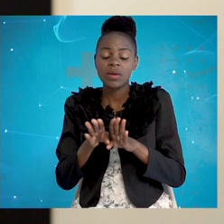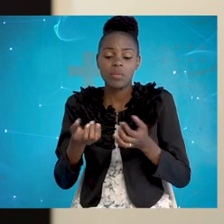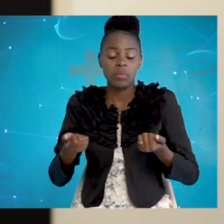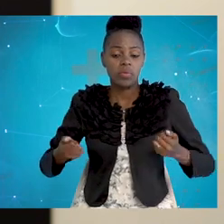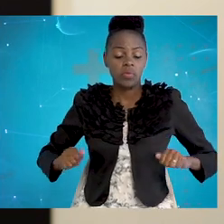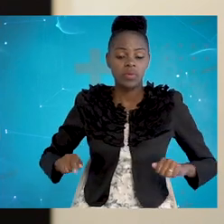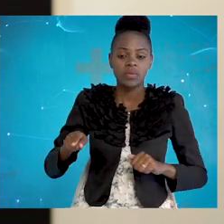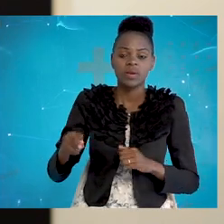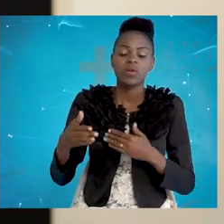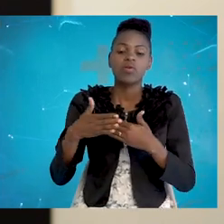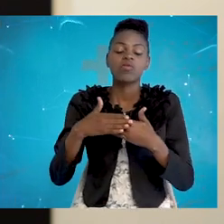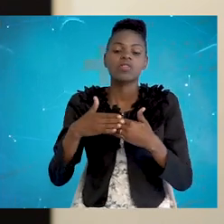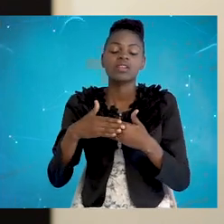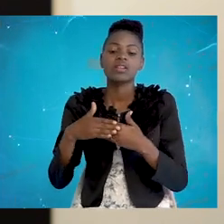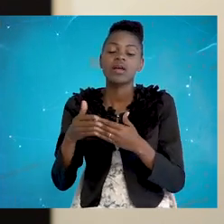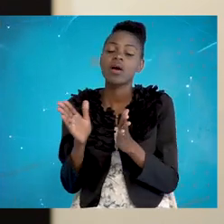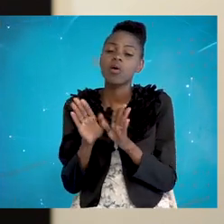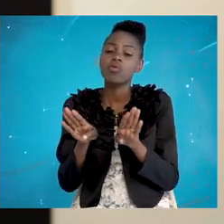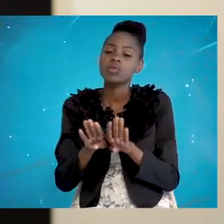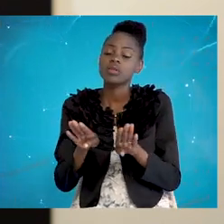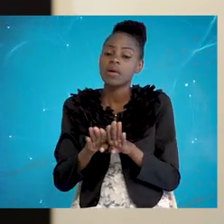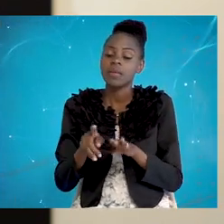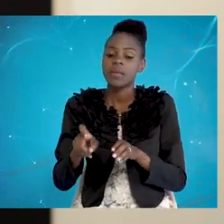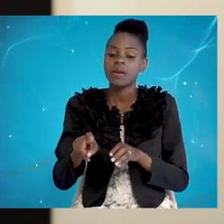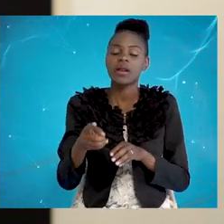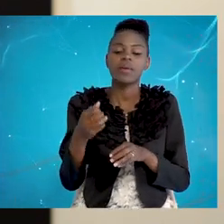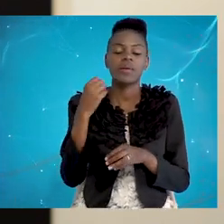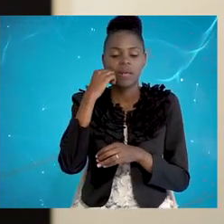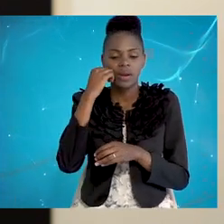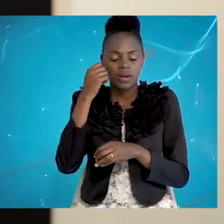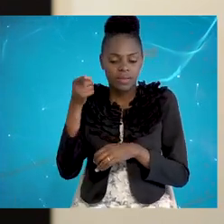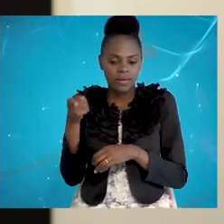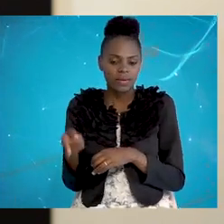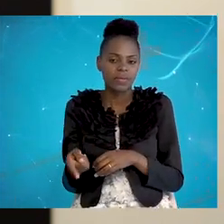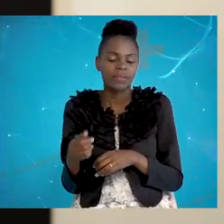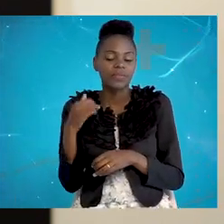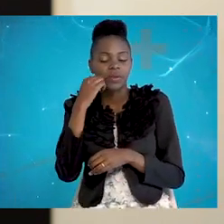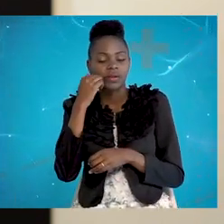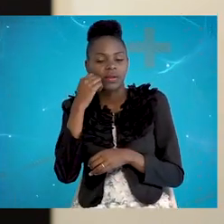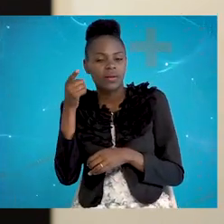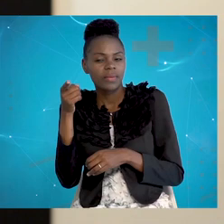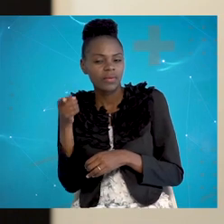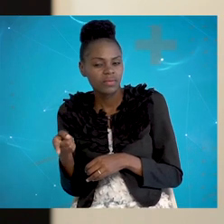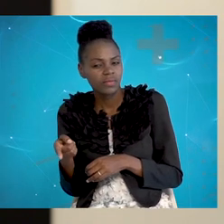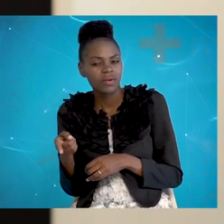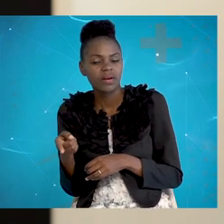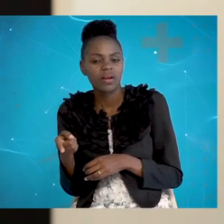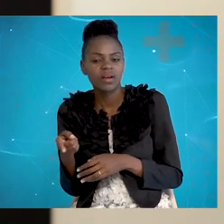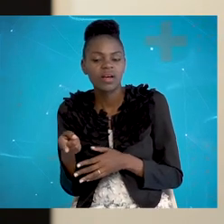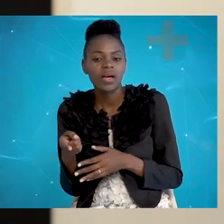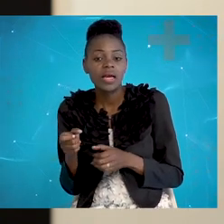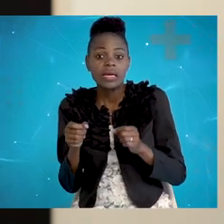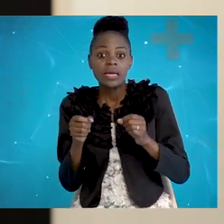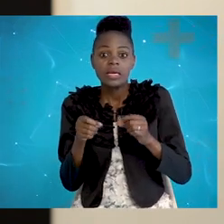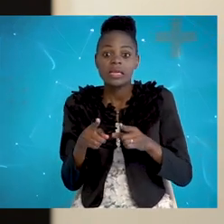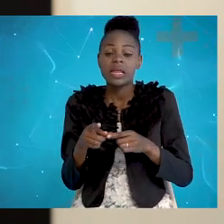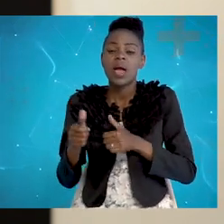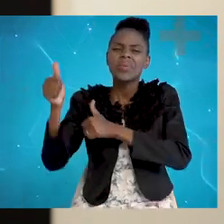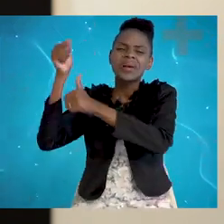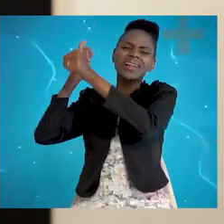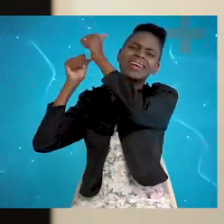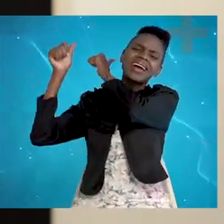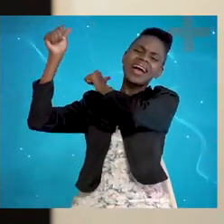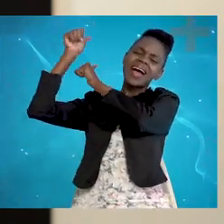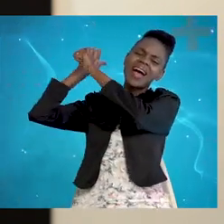ndi mabakteria chimene pamene munthu amadwala ntenda imene. Ntenda imene iyi inayamba paka